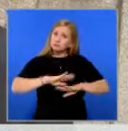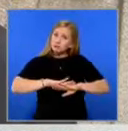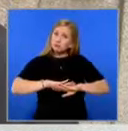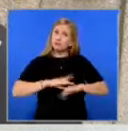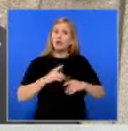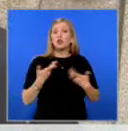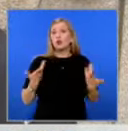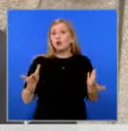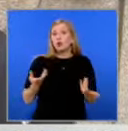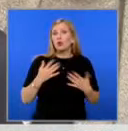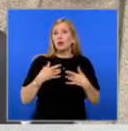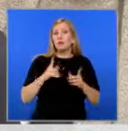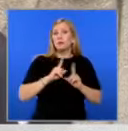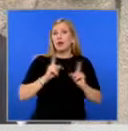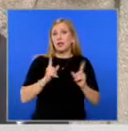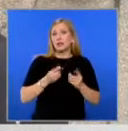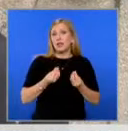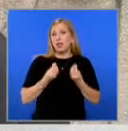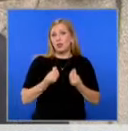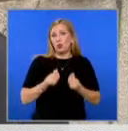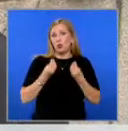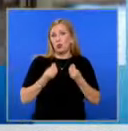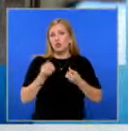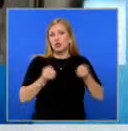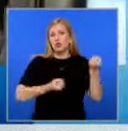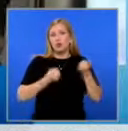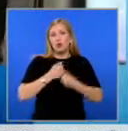има добросъвестни шофьори за